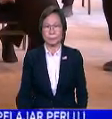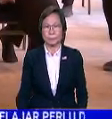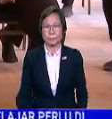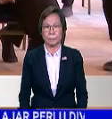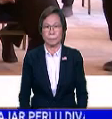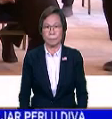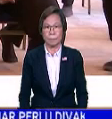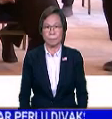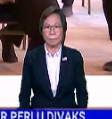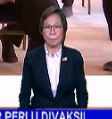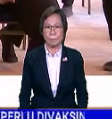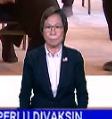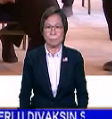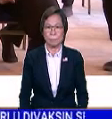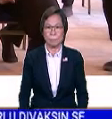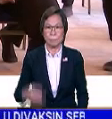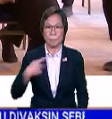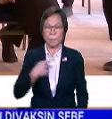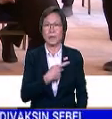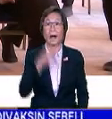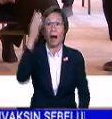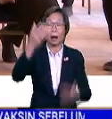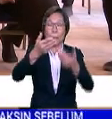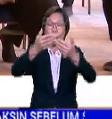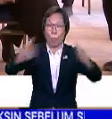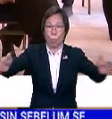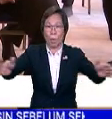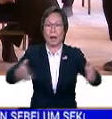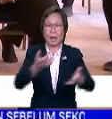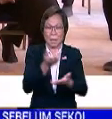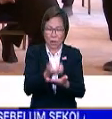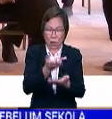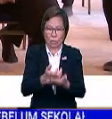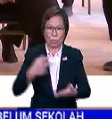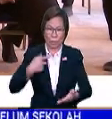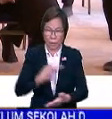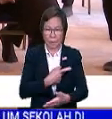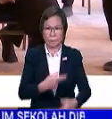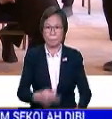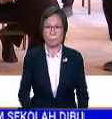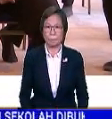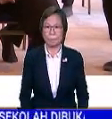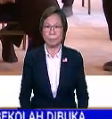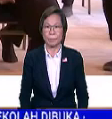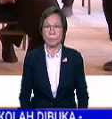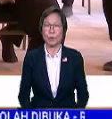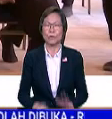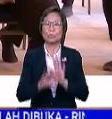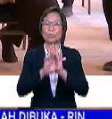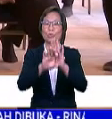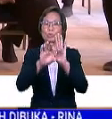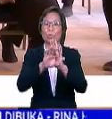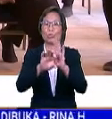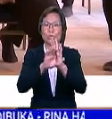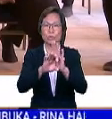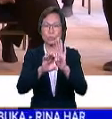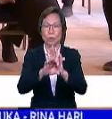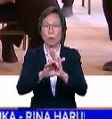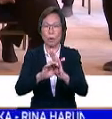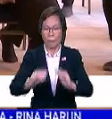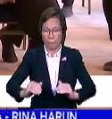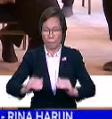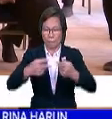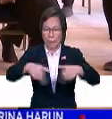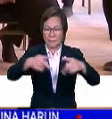Dan dalam fasa ketiga, kita akan membuka sektor ekonomi kita. Umpamanya untuk pasar